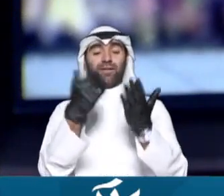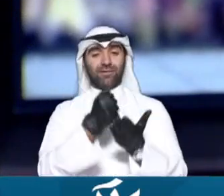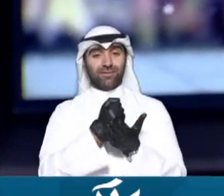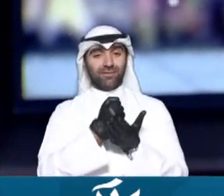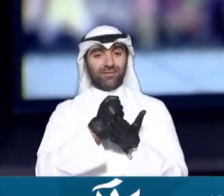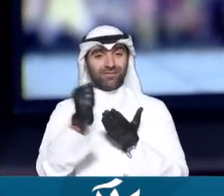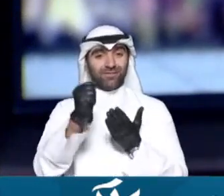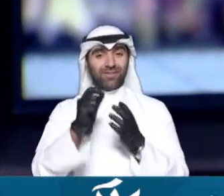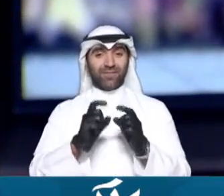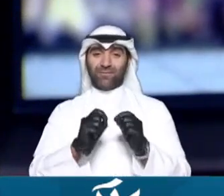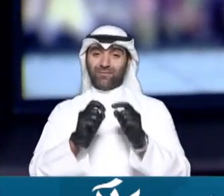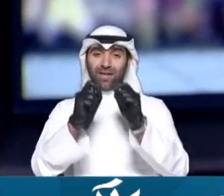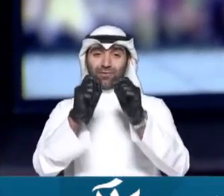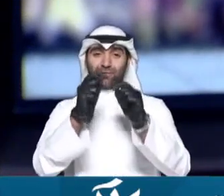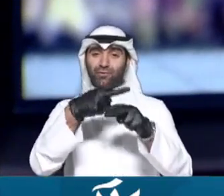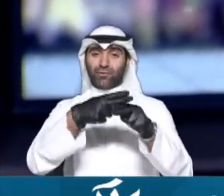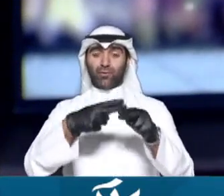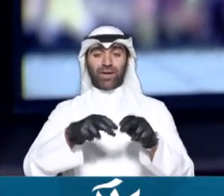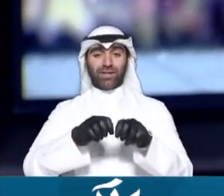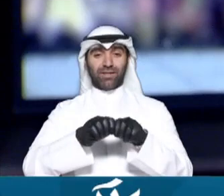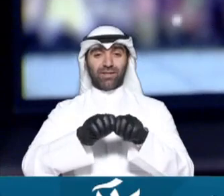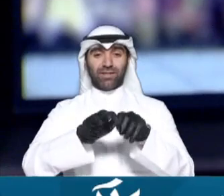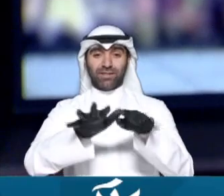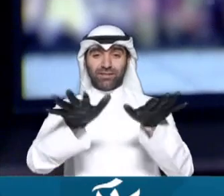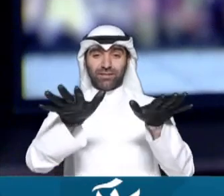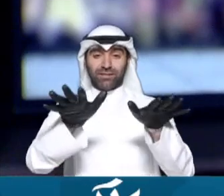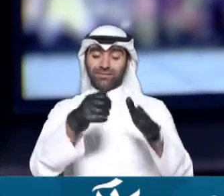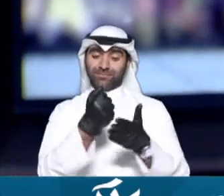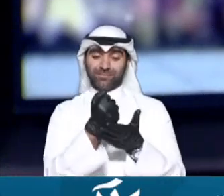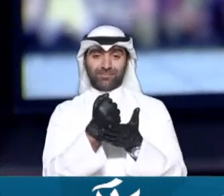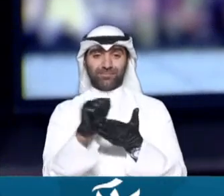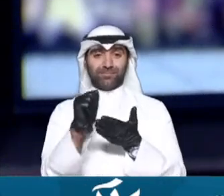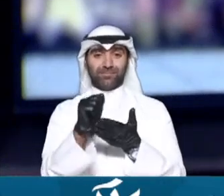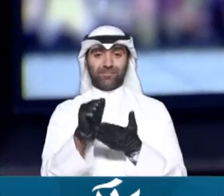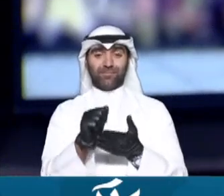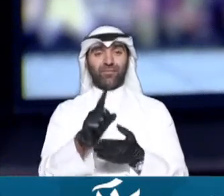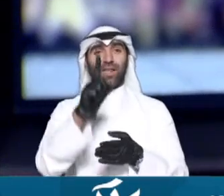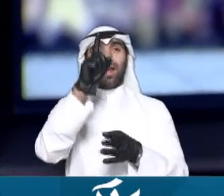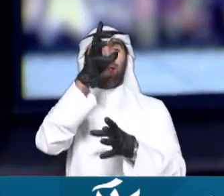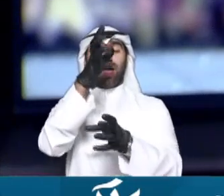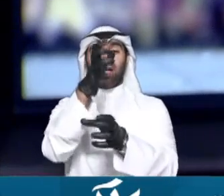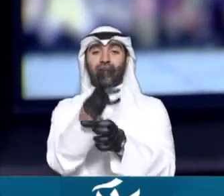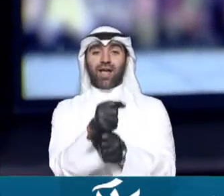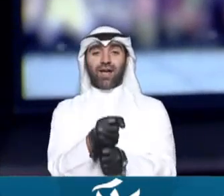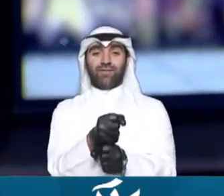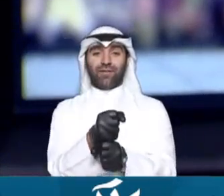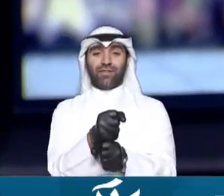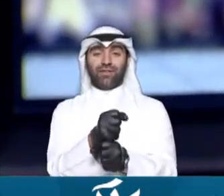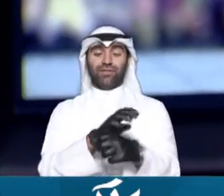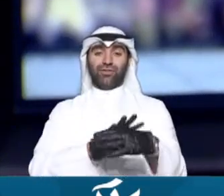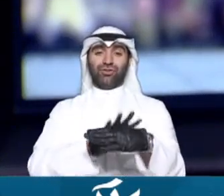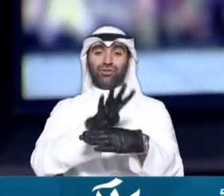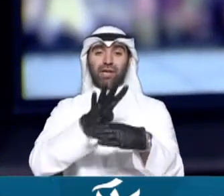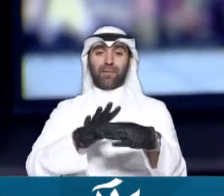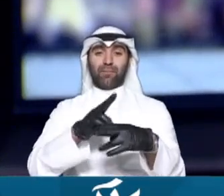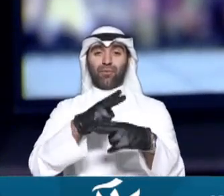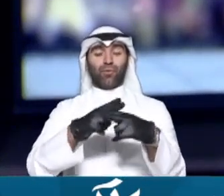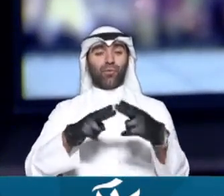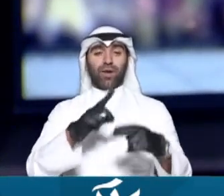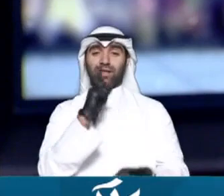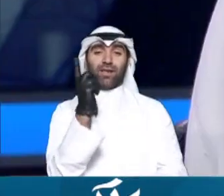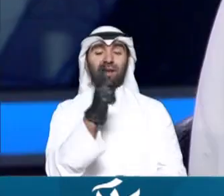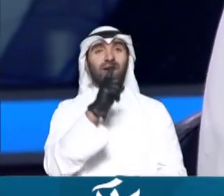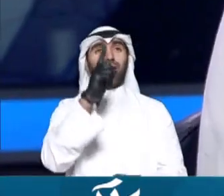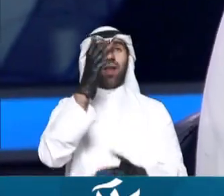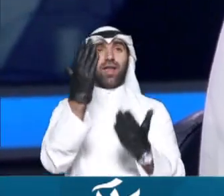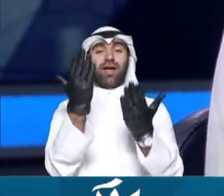الأمان، سلمهم وسلم منهم، واحفظهم واحفظ بهم يا رب العالمين. ادفع